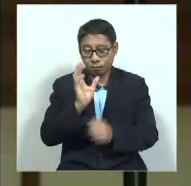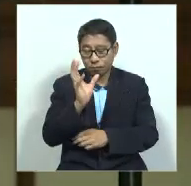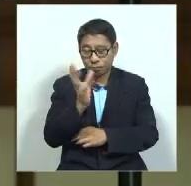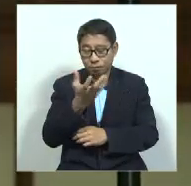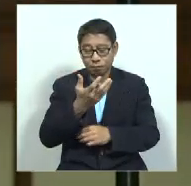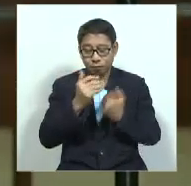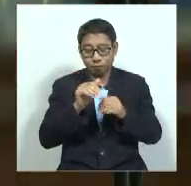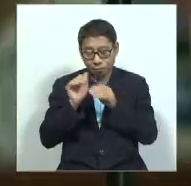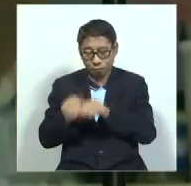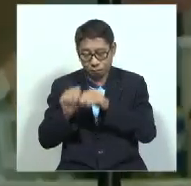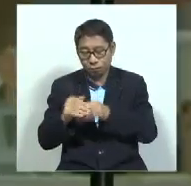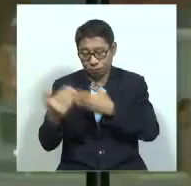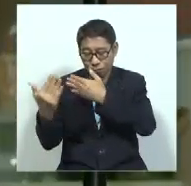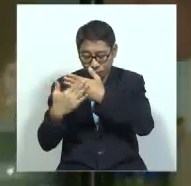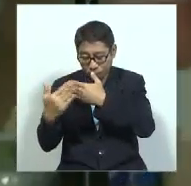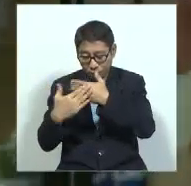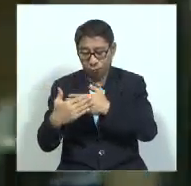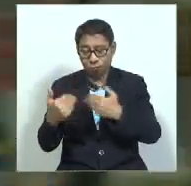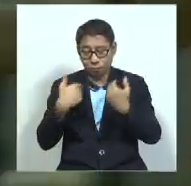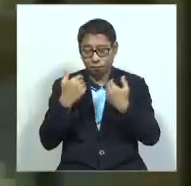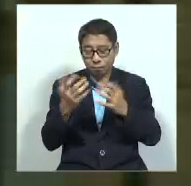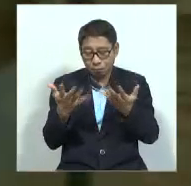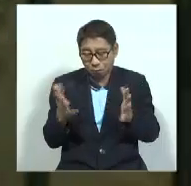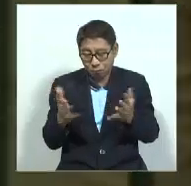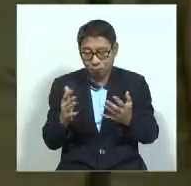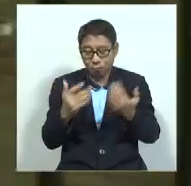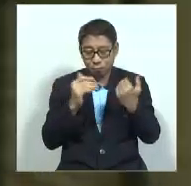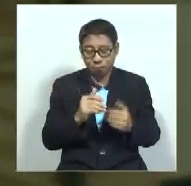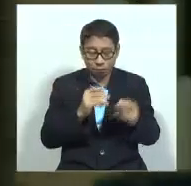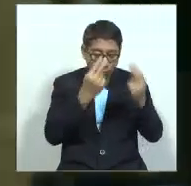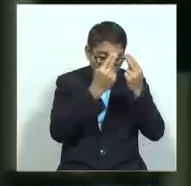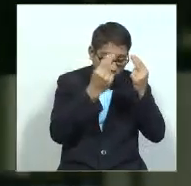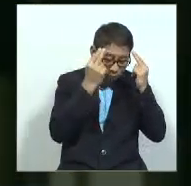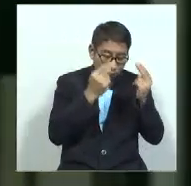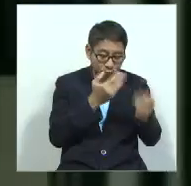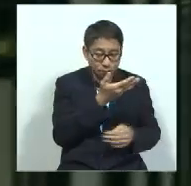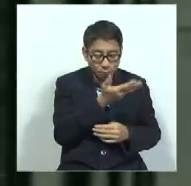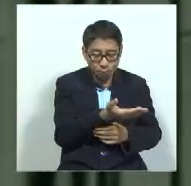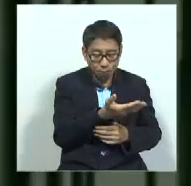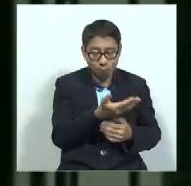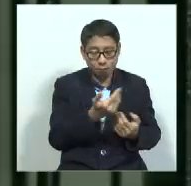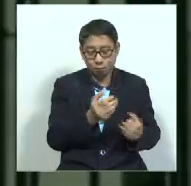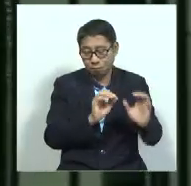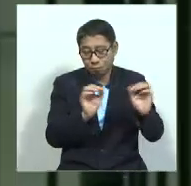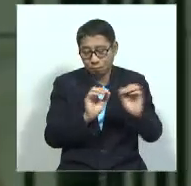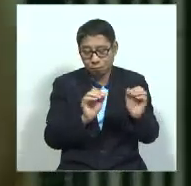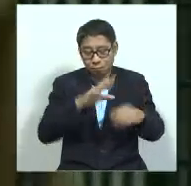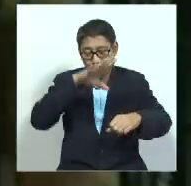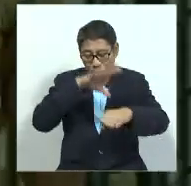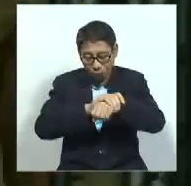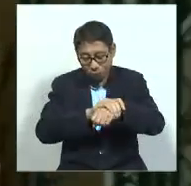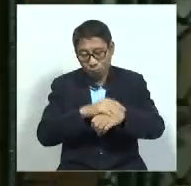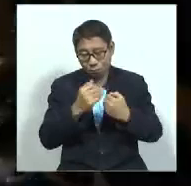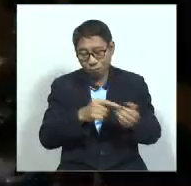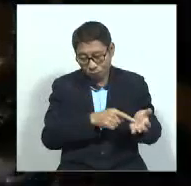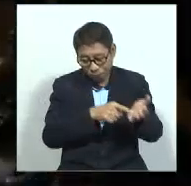เตือนเรื่องหมายแดงของนายฮาคิมและหากทางการบาเรนไม่ได้มีคำร้องขออย่างเป็นทางการให้จับกุมและ